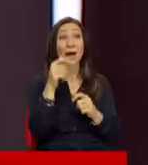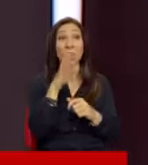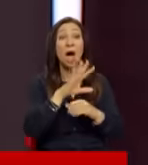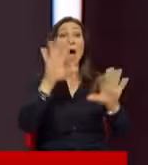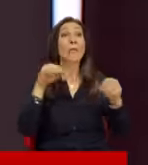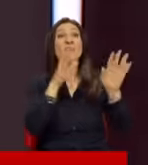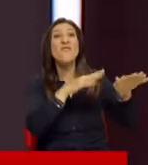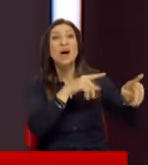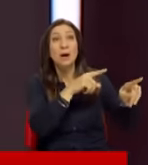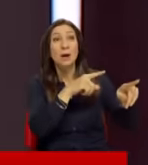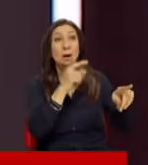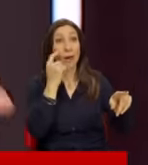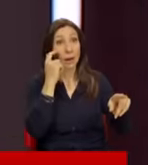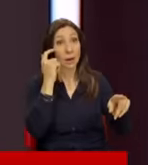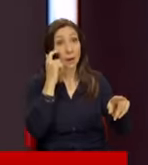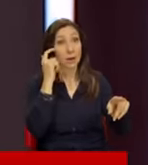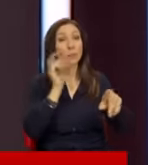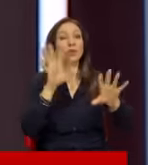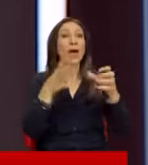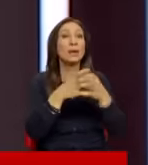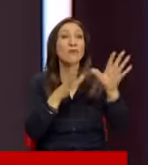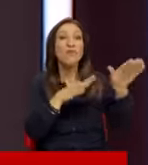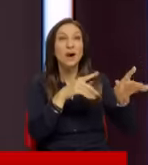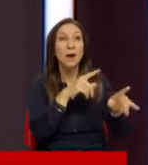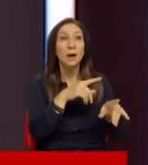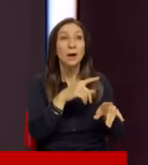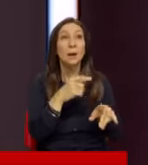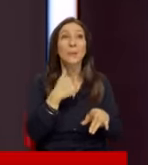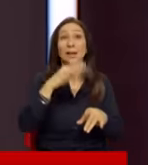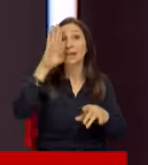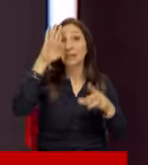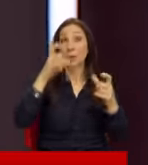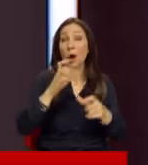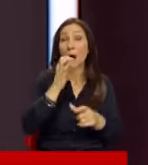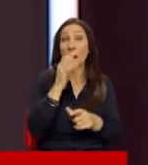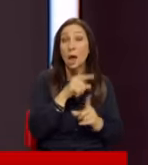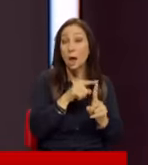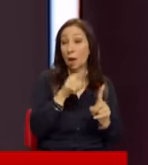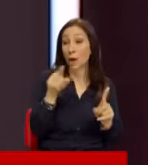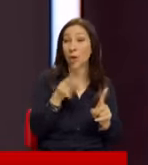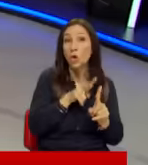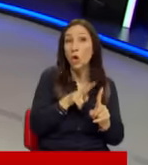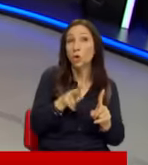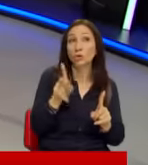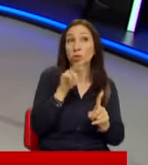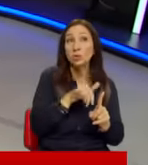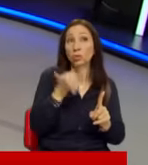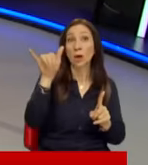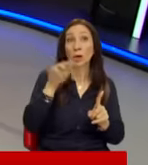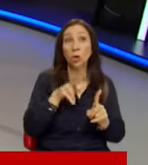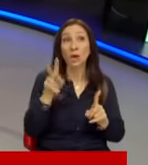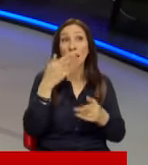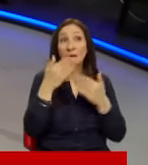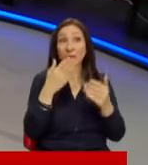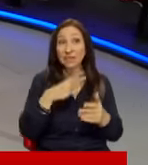oradaymış. Bütün ekip oradaymış. Ben şimdi İstanbul'dan Ankara'ya kadar olan yolculuğu, bir uçak yolculuğunu